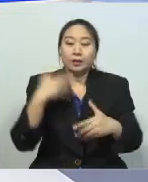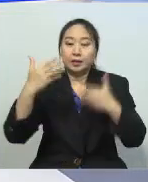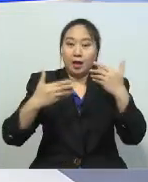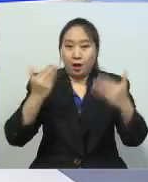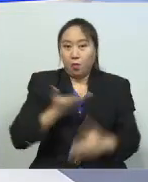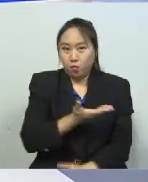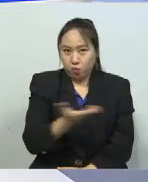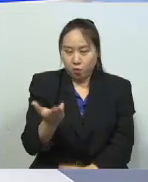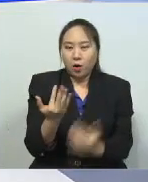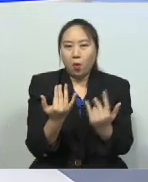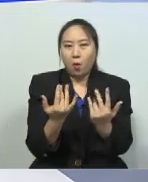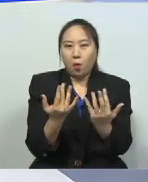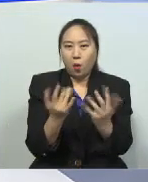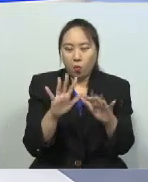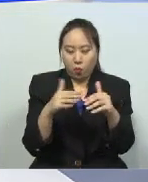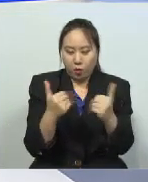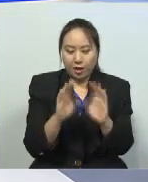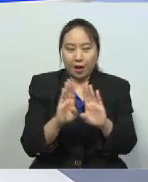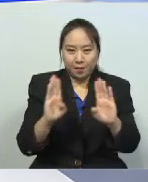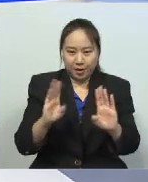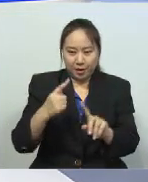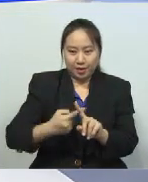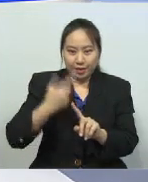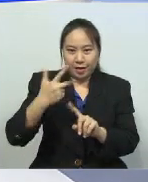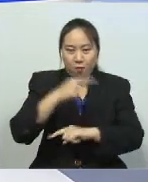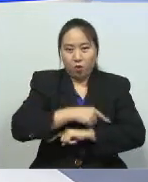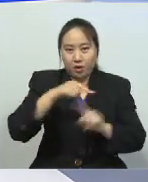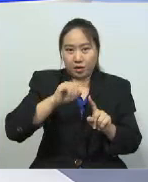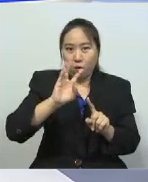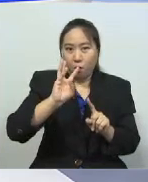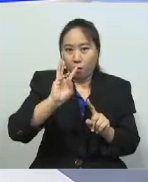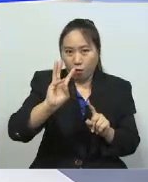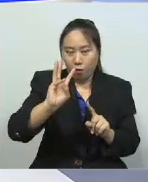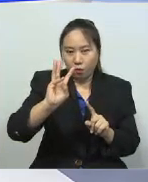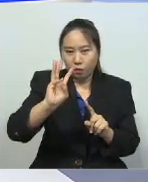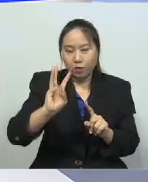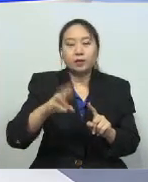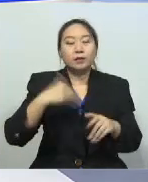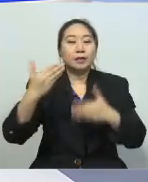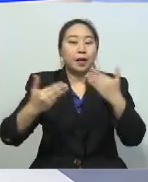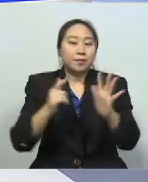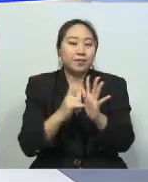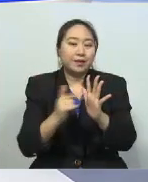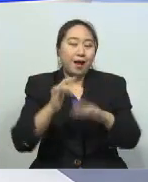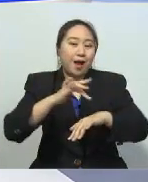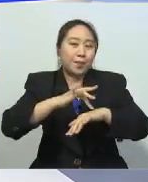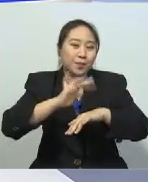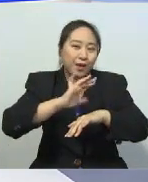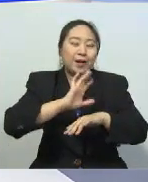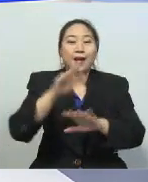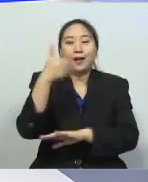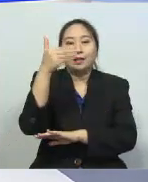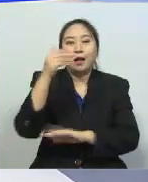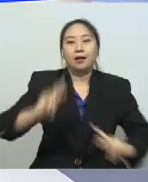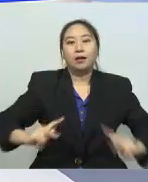เป็นงานที่หลายๆคนรอคอยค่ะวันนี้ก็เปิดงานแล้ววันนี้วันที่6แล้วเนาะใช่ไหมคะวันนี้วันที่6นะคะสำหรับมหกรรมสมุนไพรแห่งชาติค่ะก